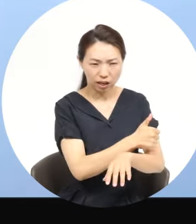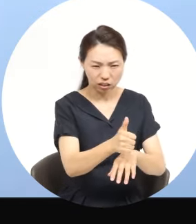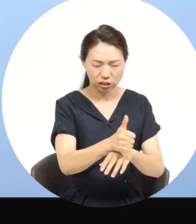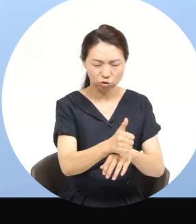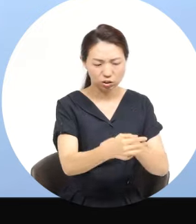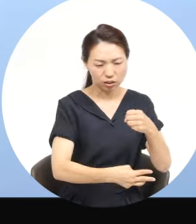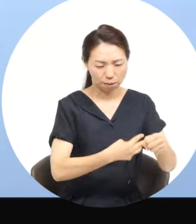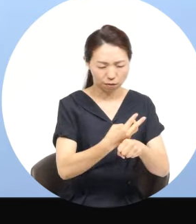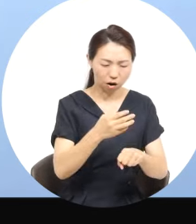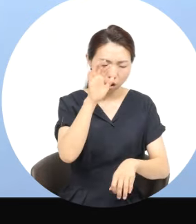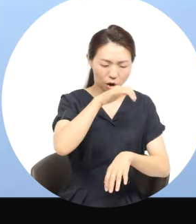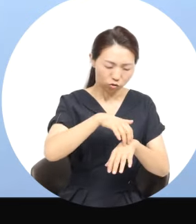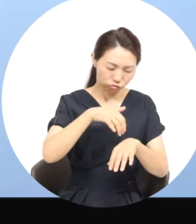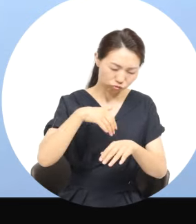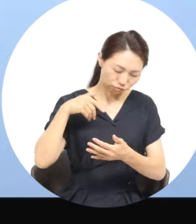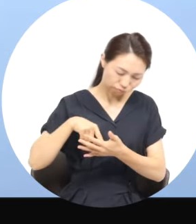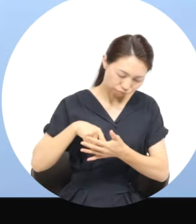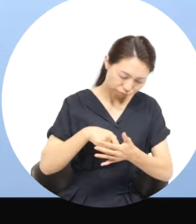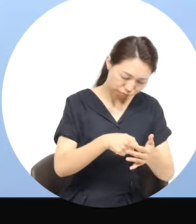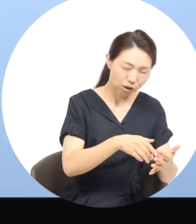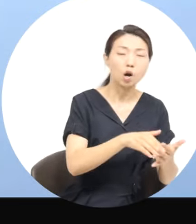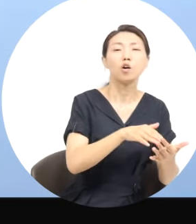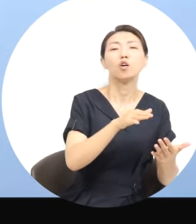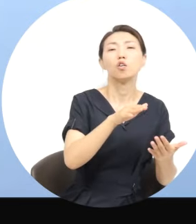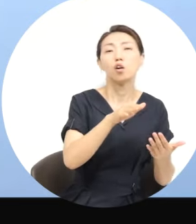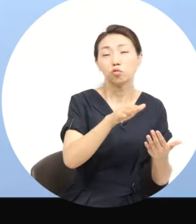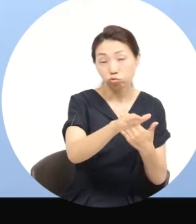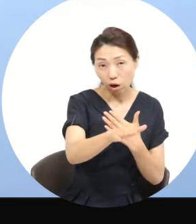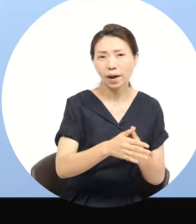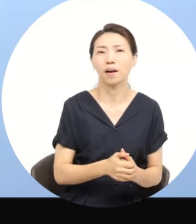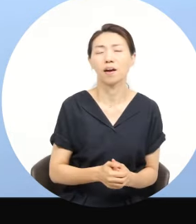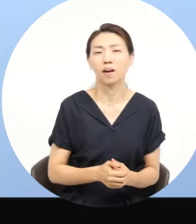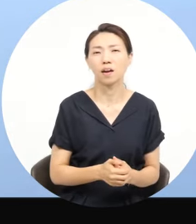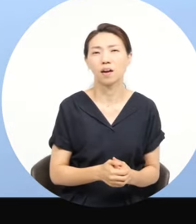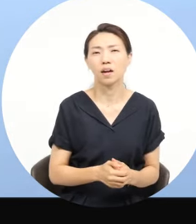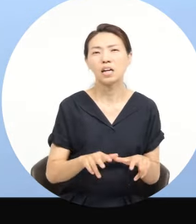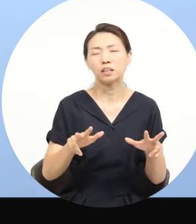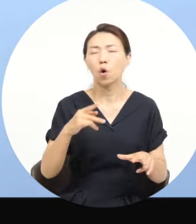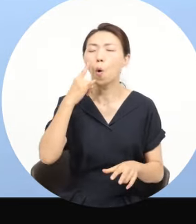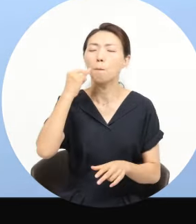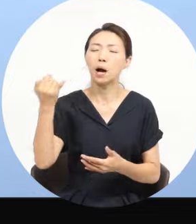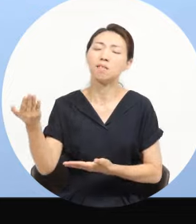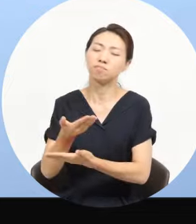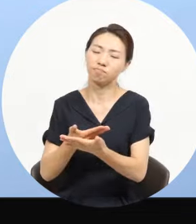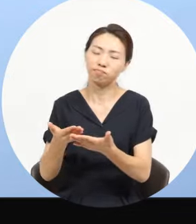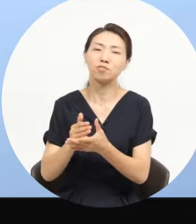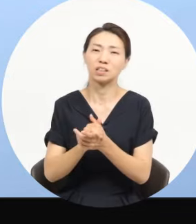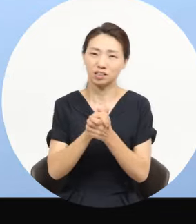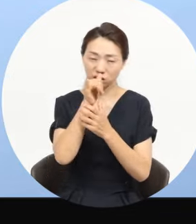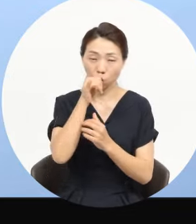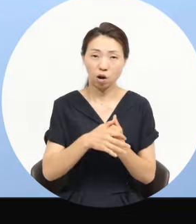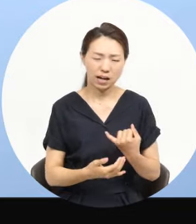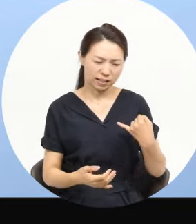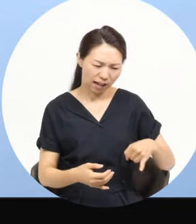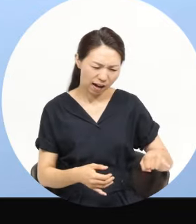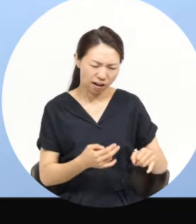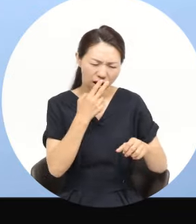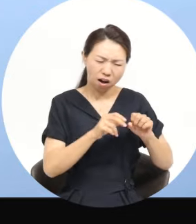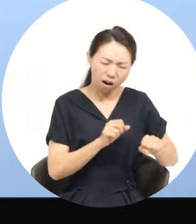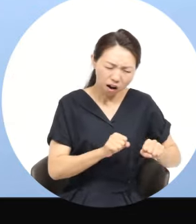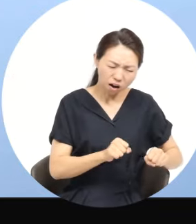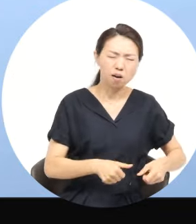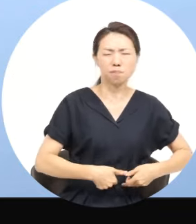엄마를 이해하게 되었습니다. 질문자님, 첫째 아이가 지금 엄마한테 살려달라고 애원하는 거랑 같아요. 지금